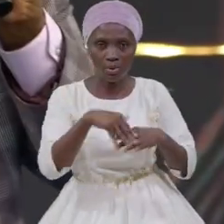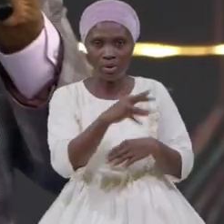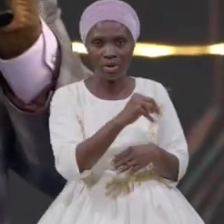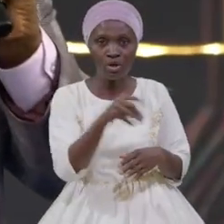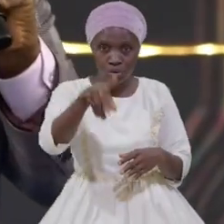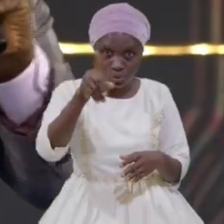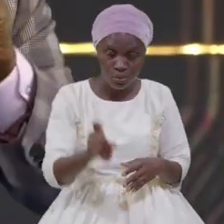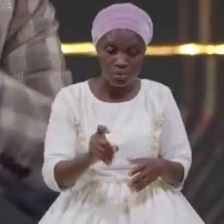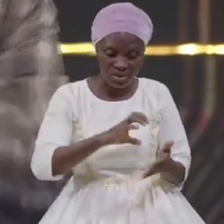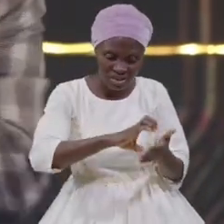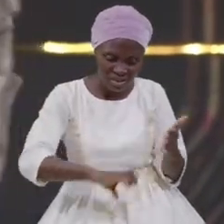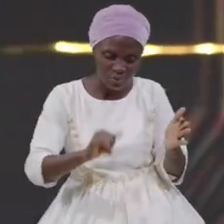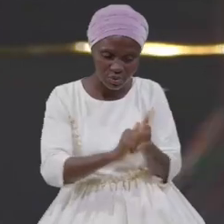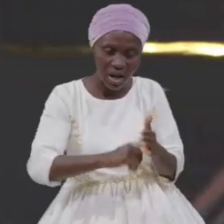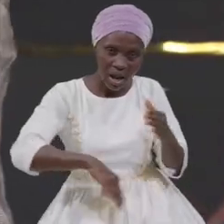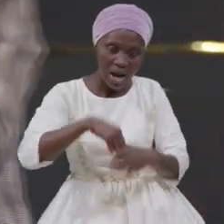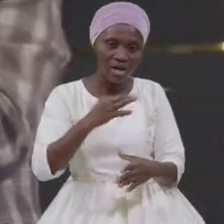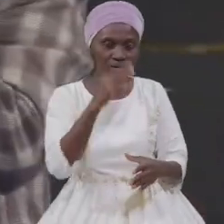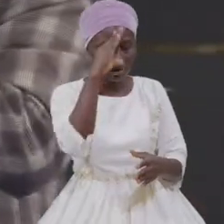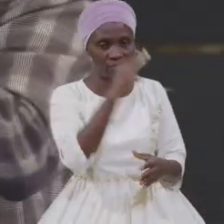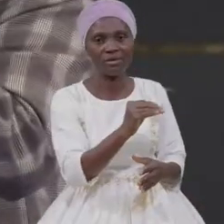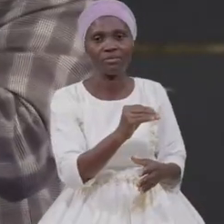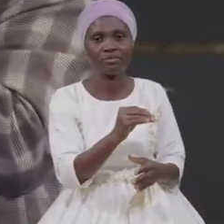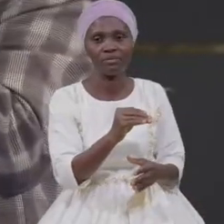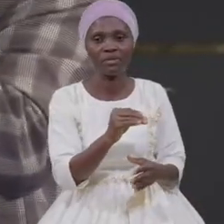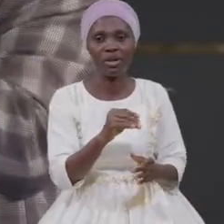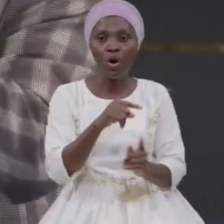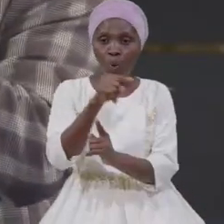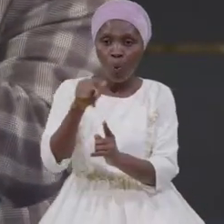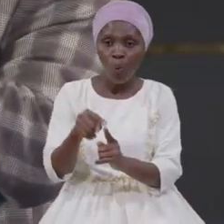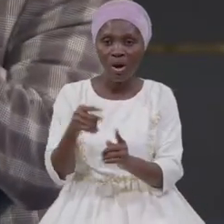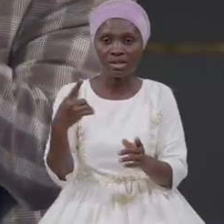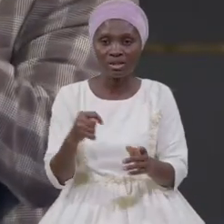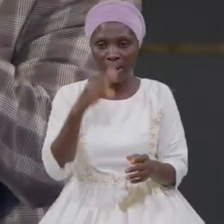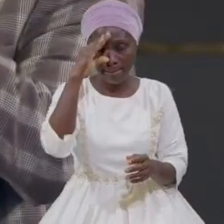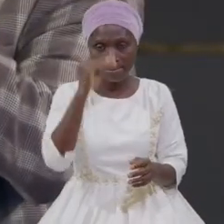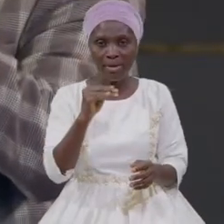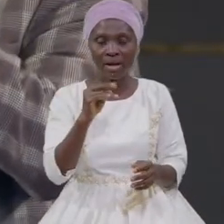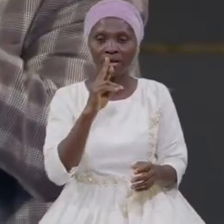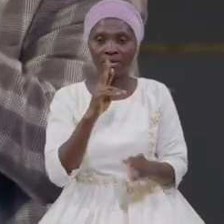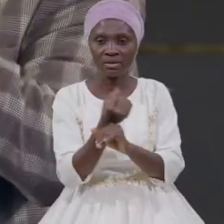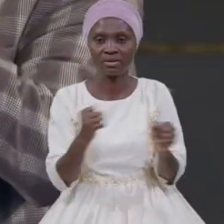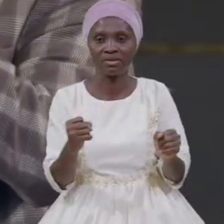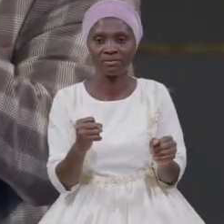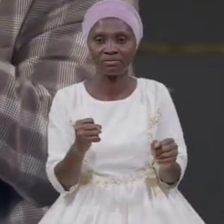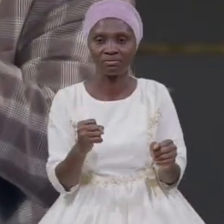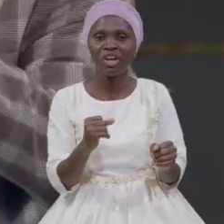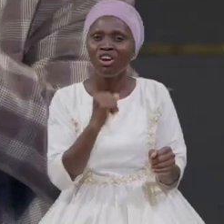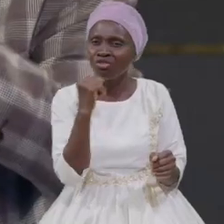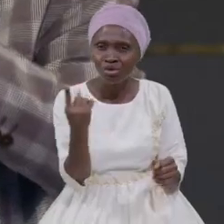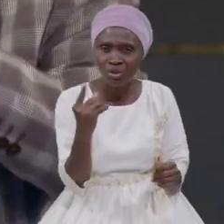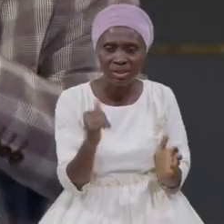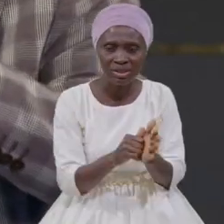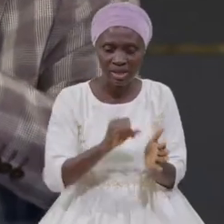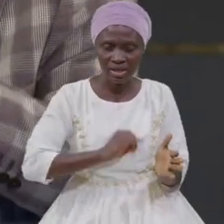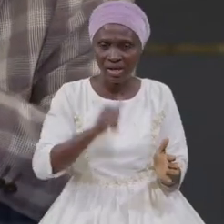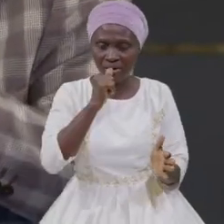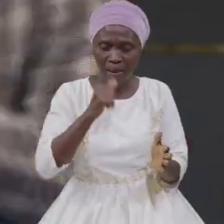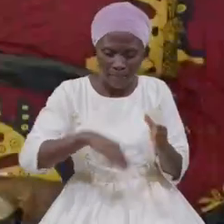bu. C'est en ce moment-là que l'on peut dire, pas seulement que je suis sorti du puits, mais je suis